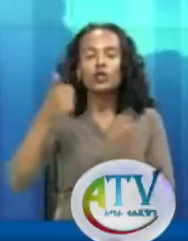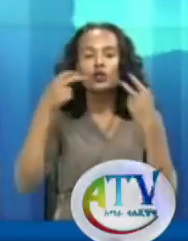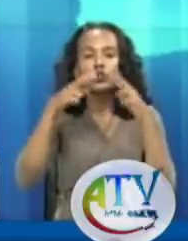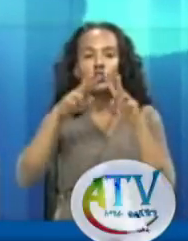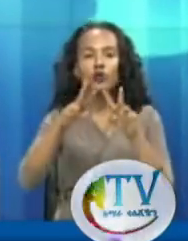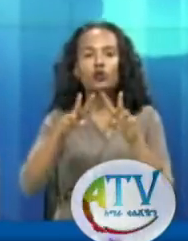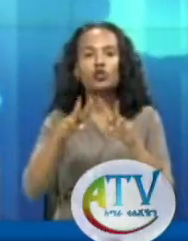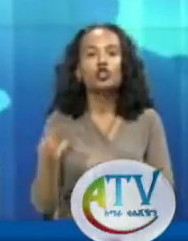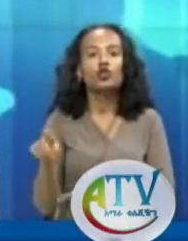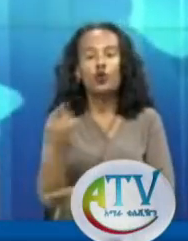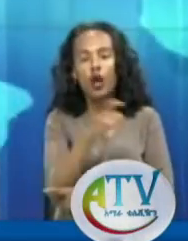ትኩረቶች ይሆናሉ።